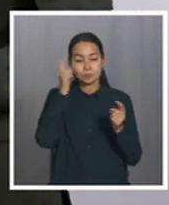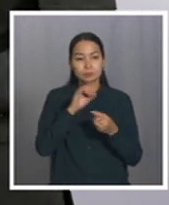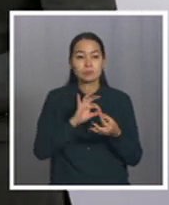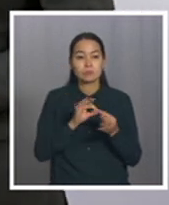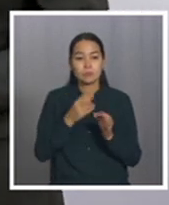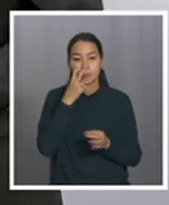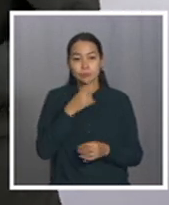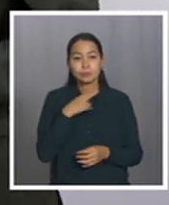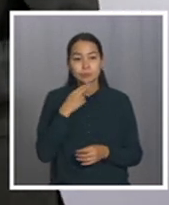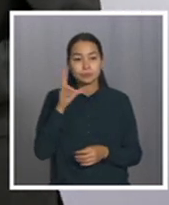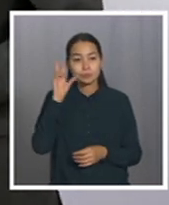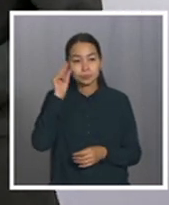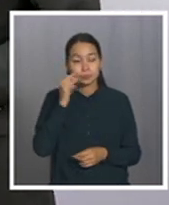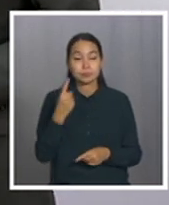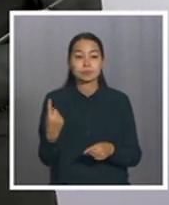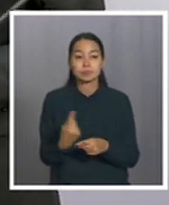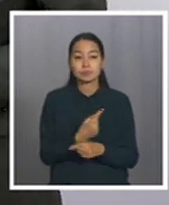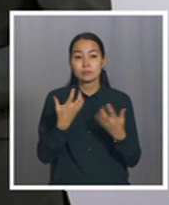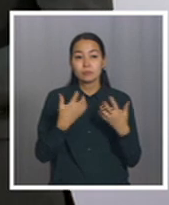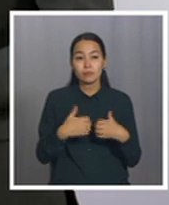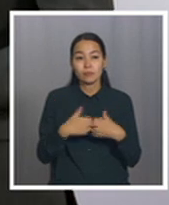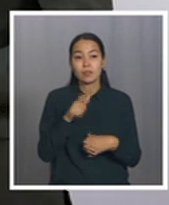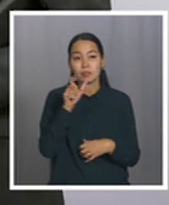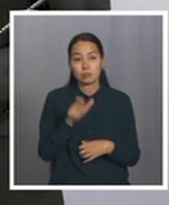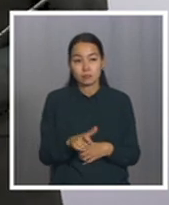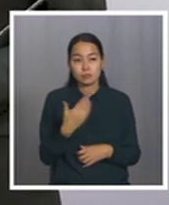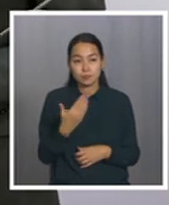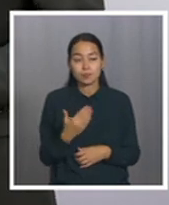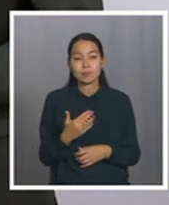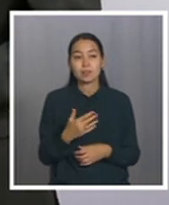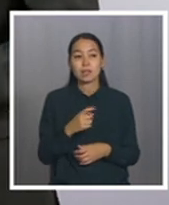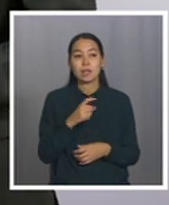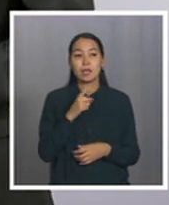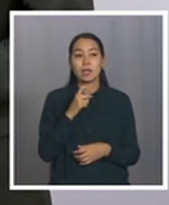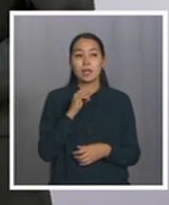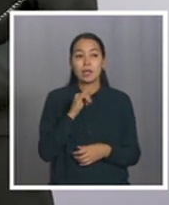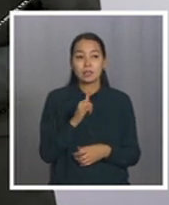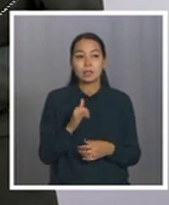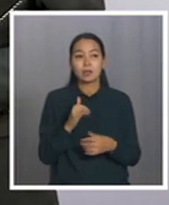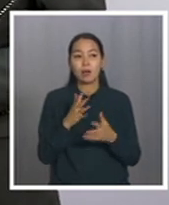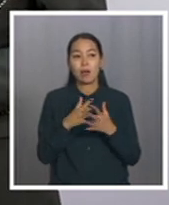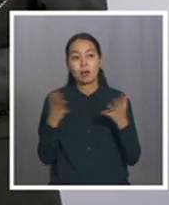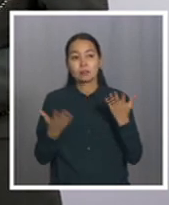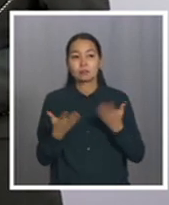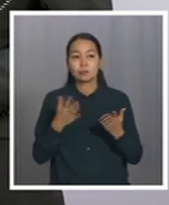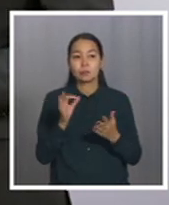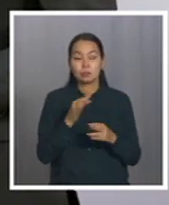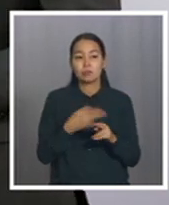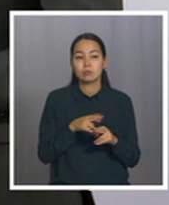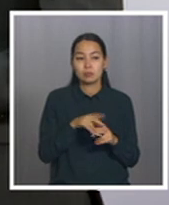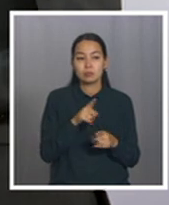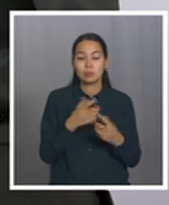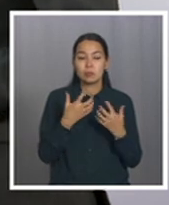қарайық. Алғашқы функцияда мәндер жиыны, яғни y артық немесе тең 0-ден, себебі түбір асты бізде әрқашан оң сан екенін білеміз.